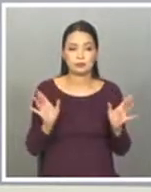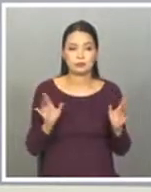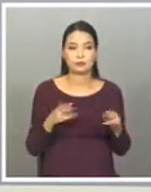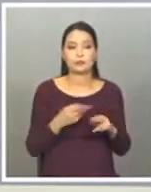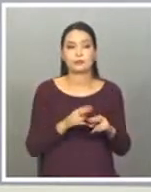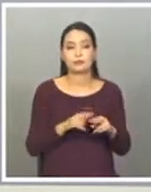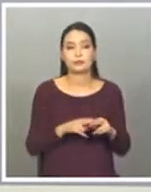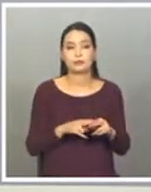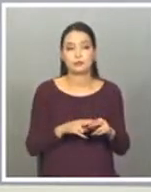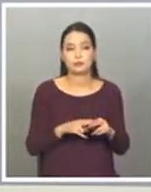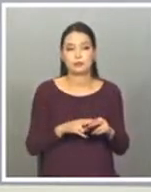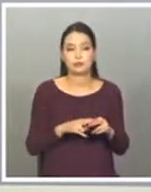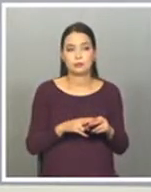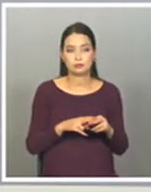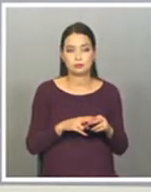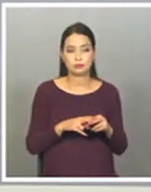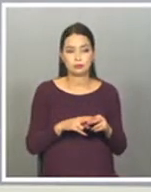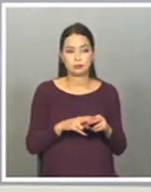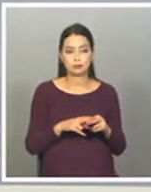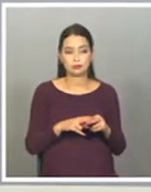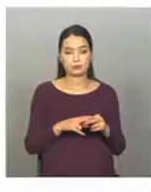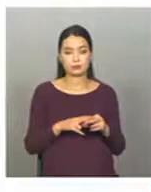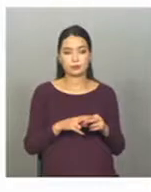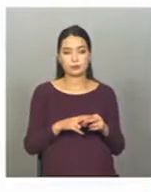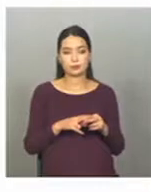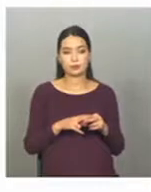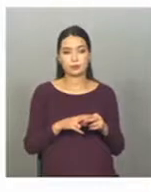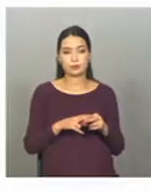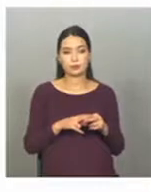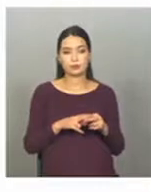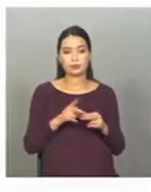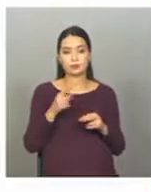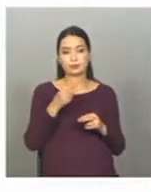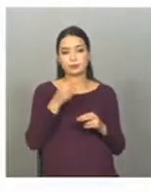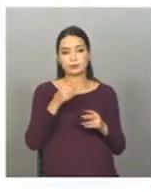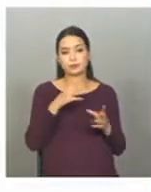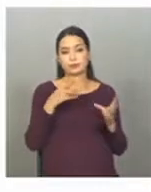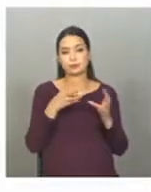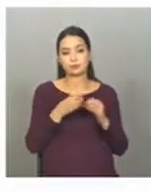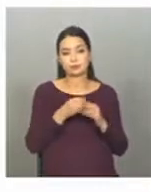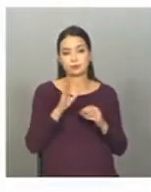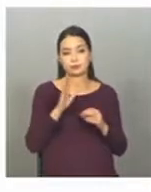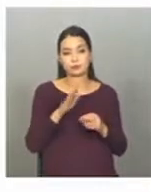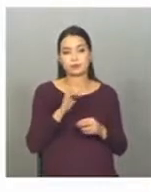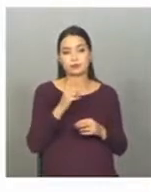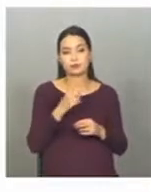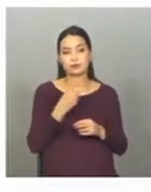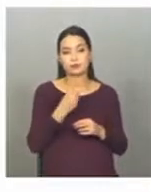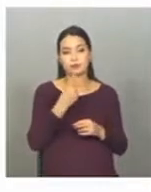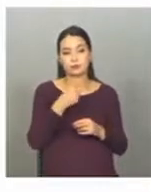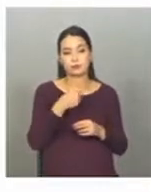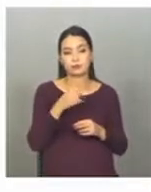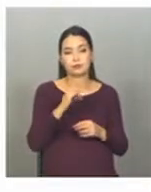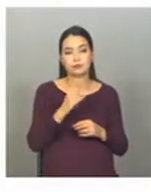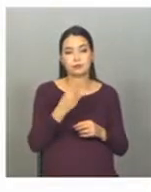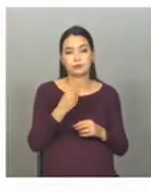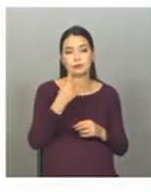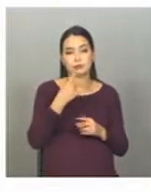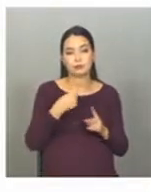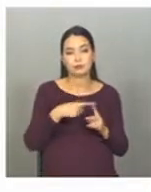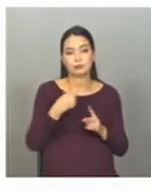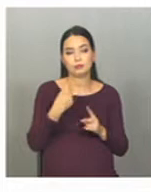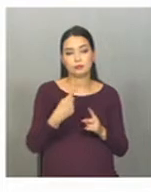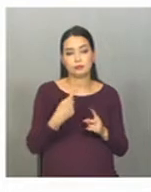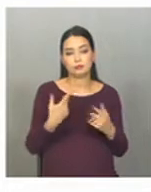x-тің 2-ден 1 дәрісі азайтылған y-тің 2-ден 1 дәрісі қосылған 1 қалады. Көбейткіштерге жіктелді.